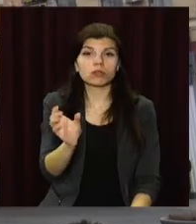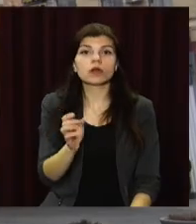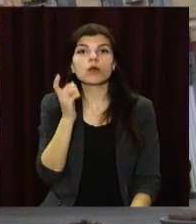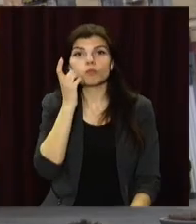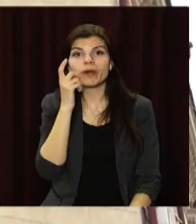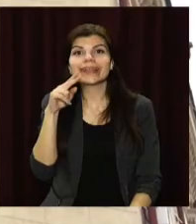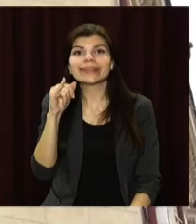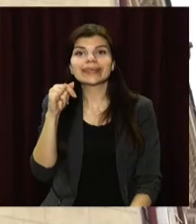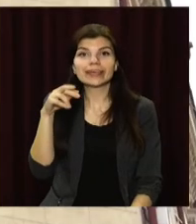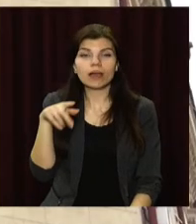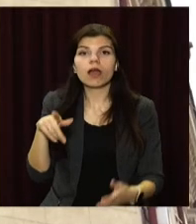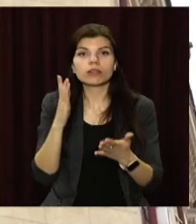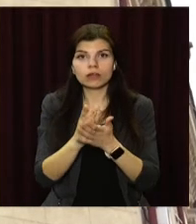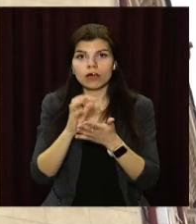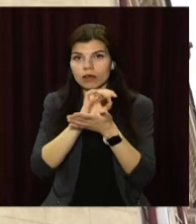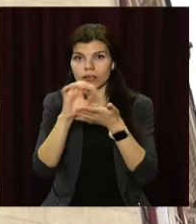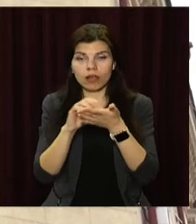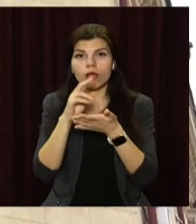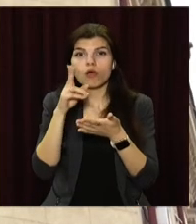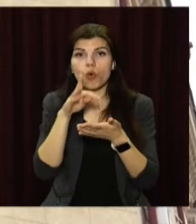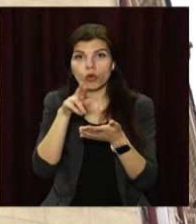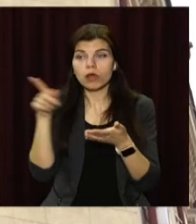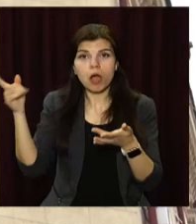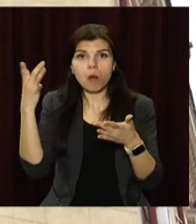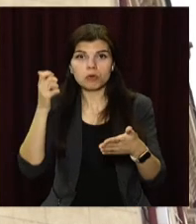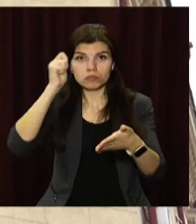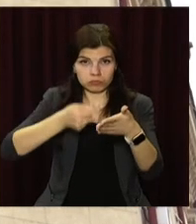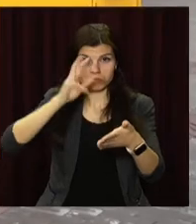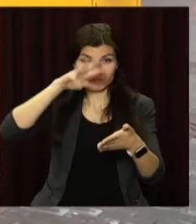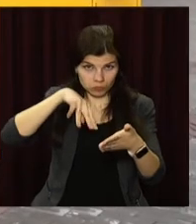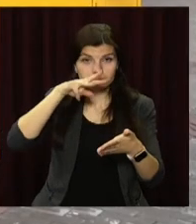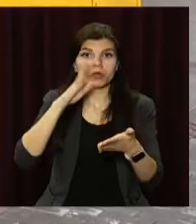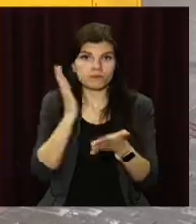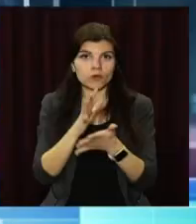сам згенерує унікальний штрих-код, а оператор його просто відсканує.